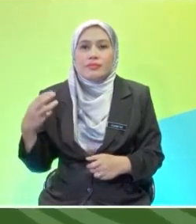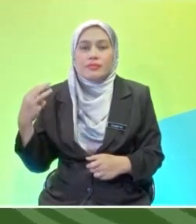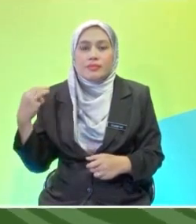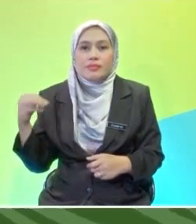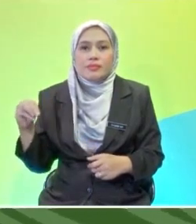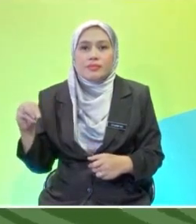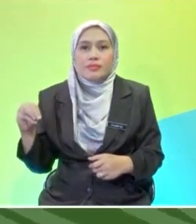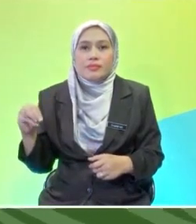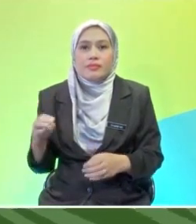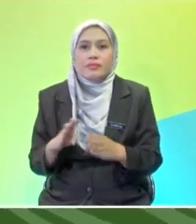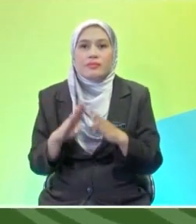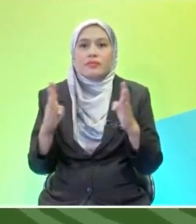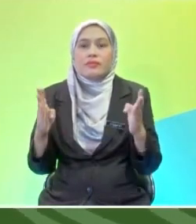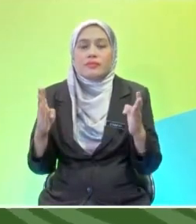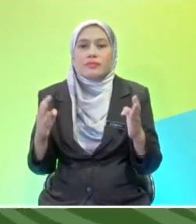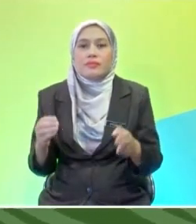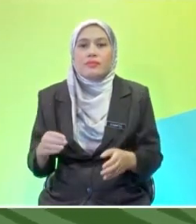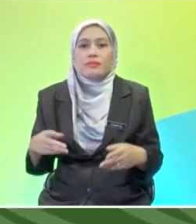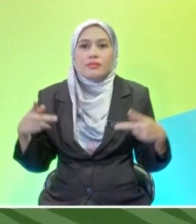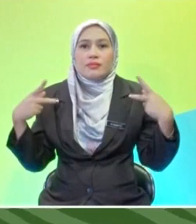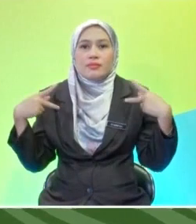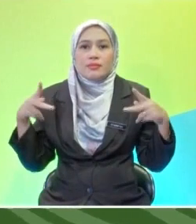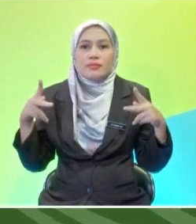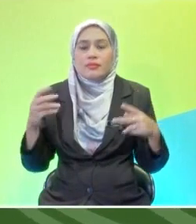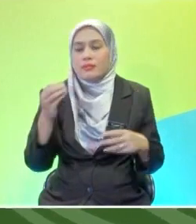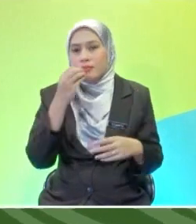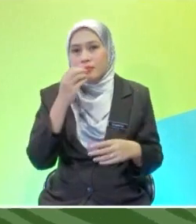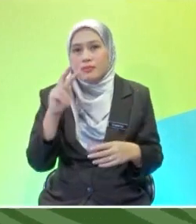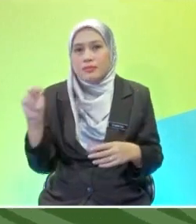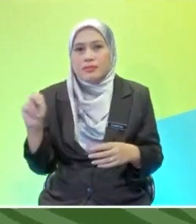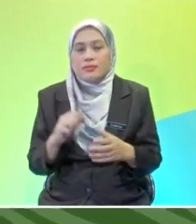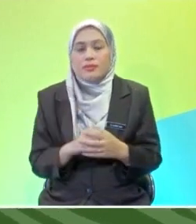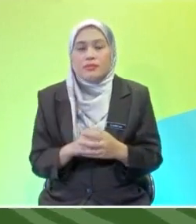makanan. Membuka kedai makanan. Lagi? Ketiga? Yvonne?